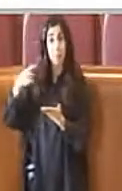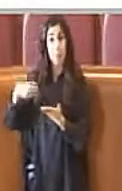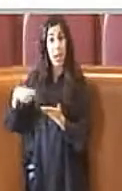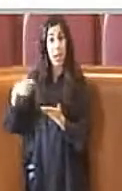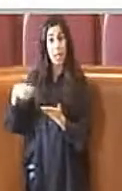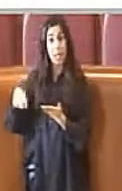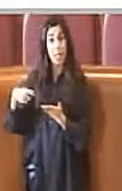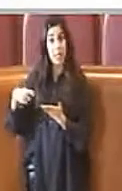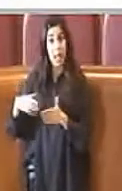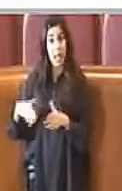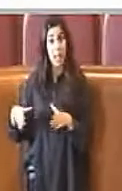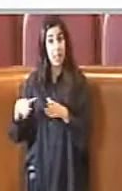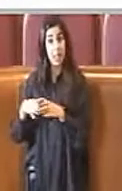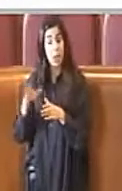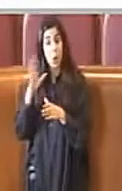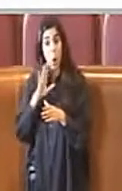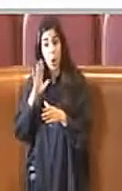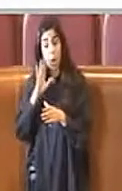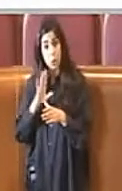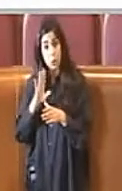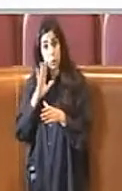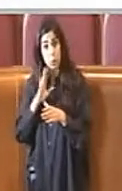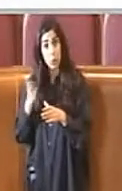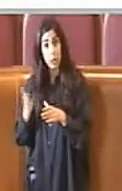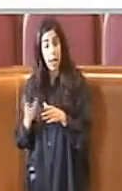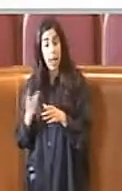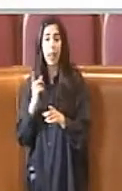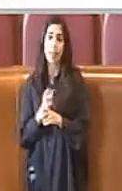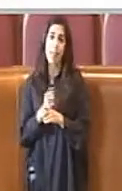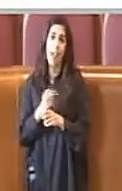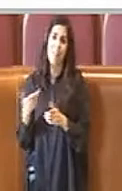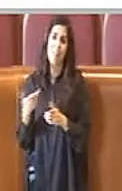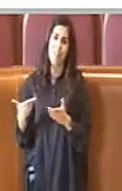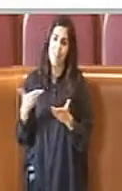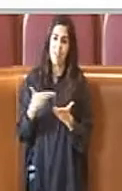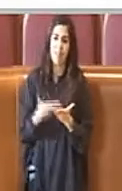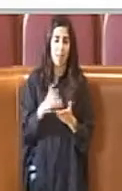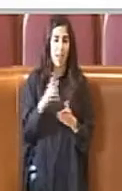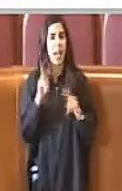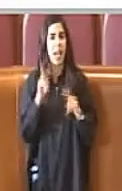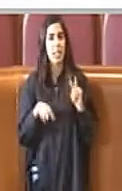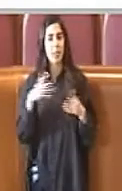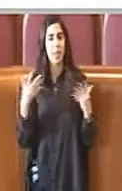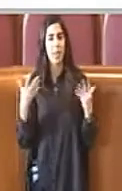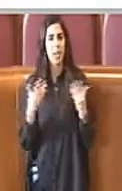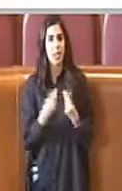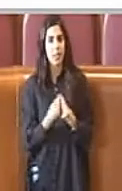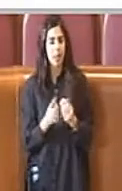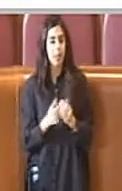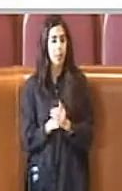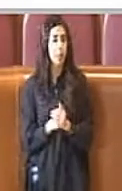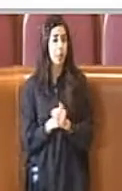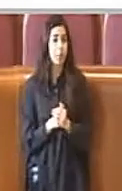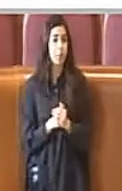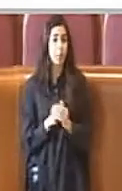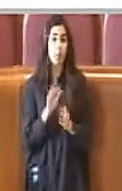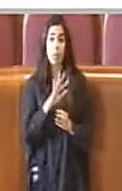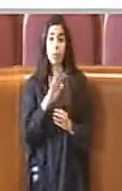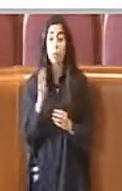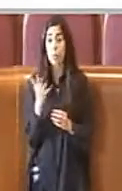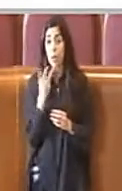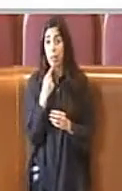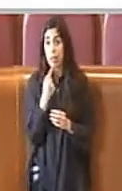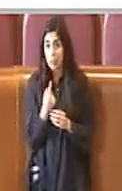dei rappresentanti degli organi esecutivi della consulta un'altra cosa che voglio dire innanzitutto ringrazio i